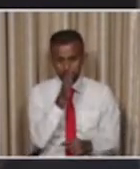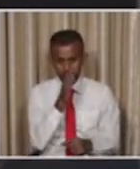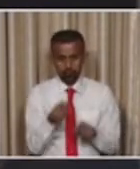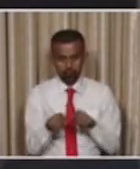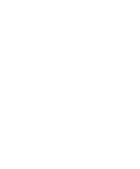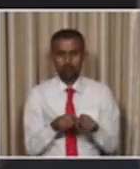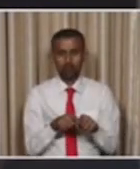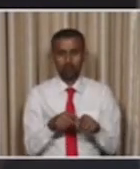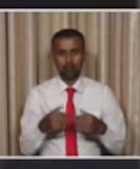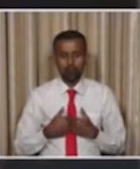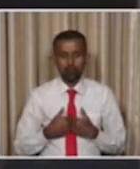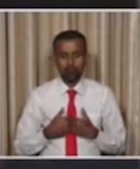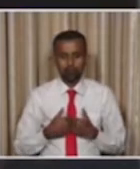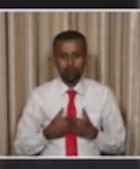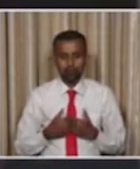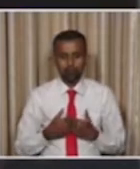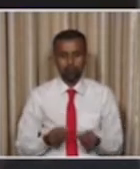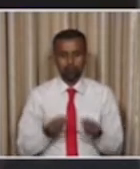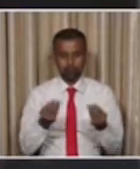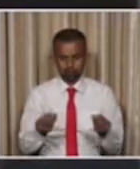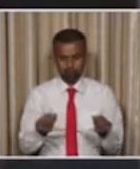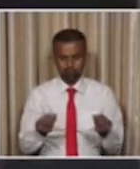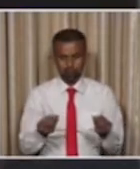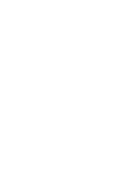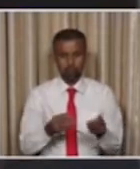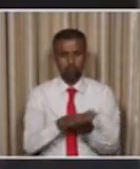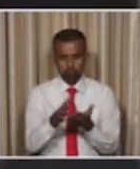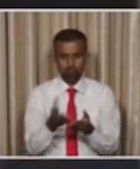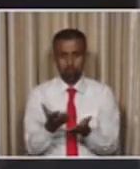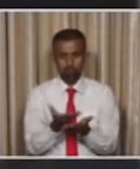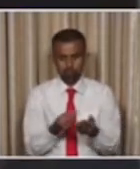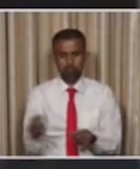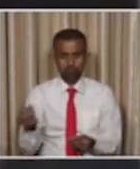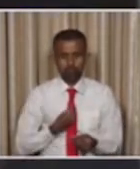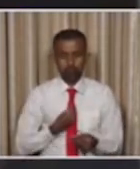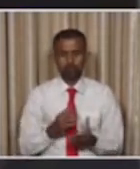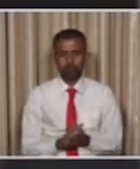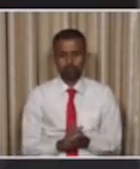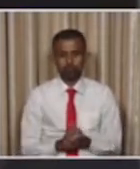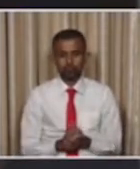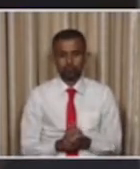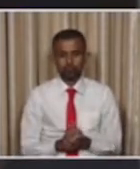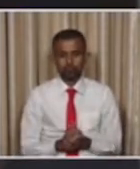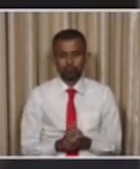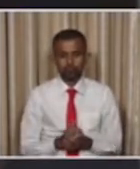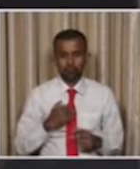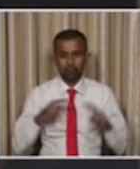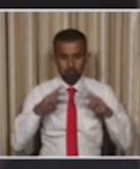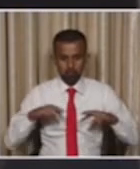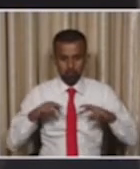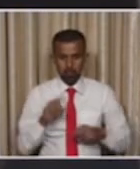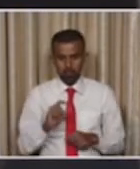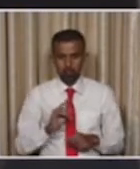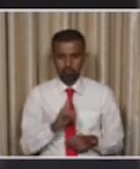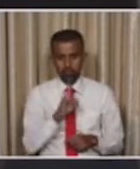ඒක එහෙමනම් අපි මම ඉදිරිපත් කරපු එක මට ලබා දෙන්න ගරු නියෝජ්‍ය කතානායකතුමා. ඒක මම අධ්‍යයනය කරලා දැන්